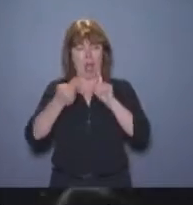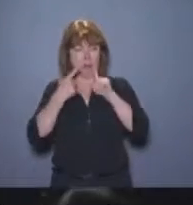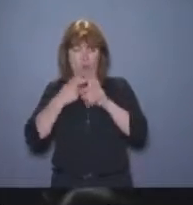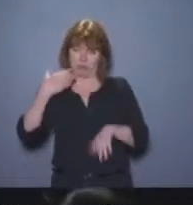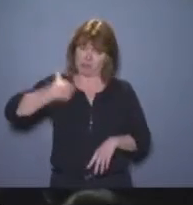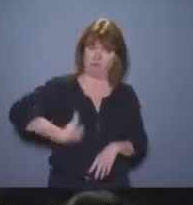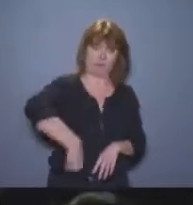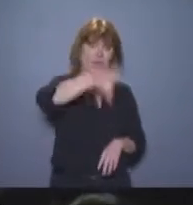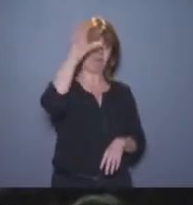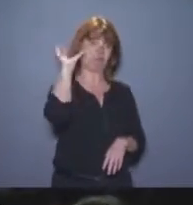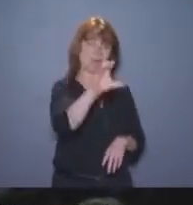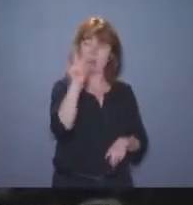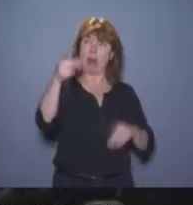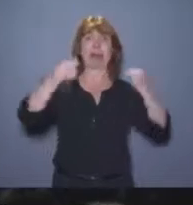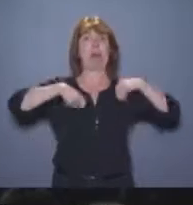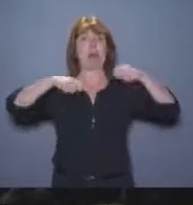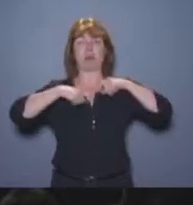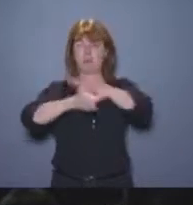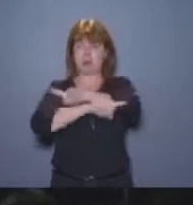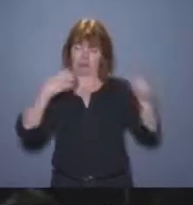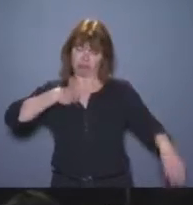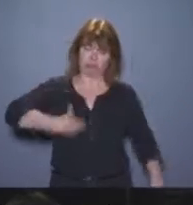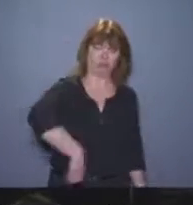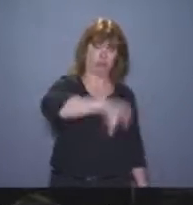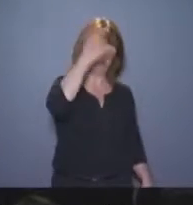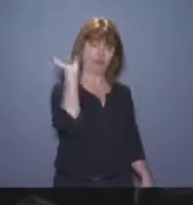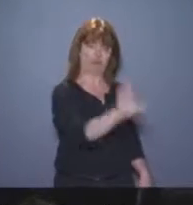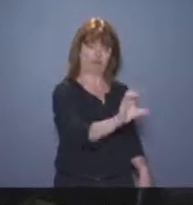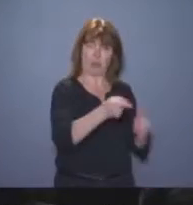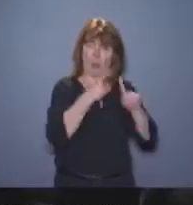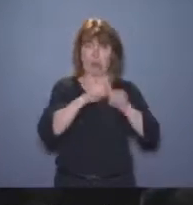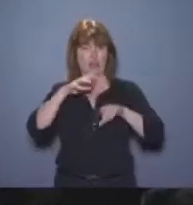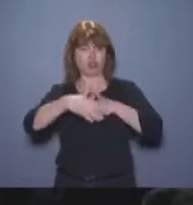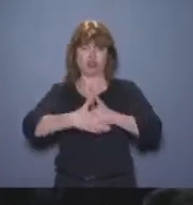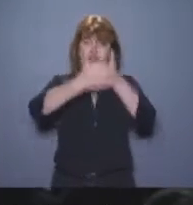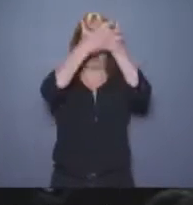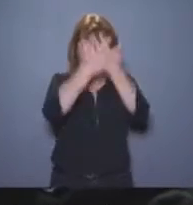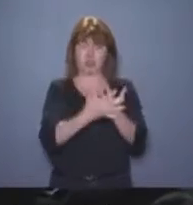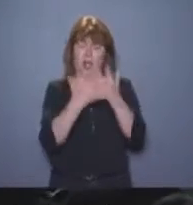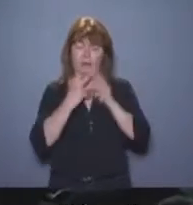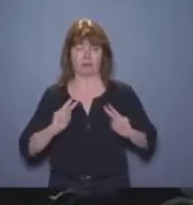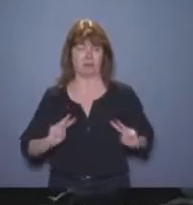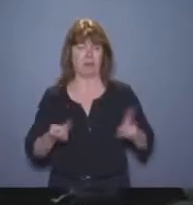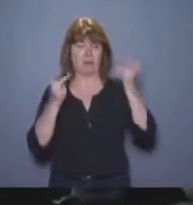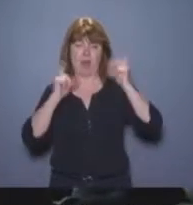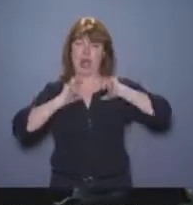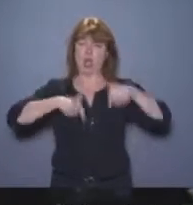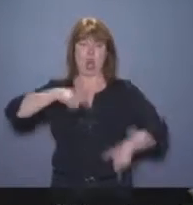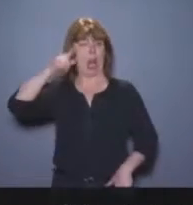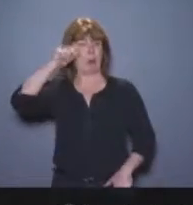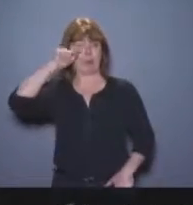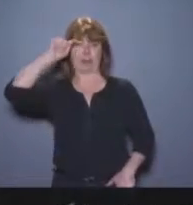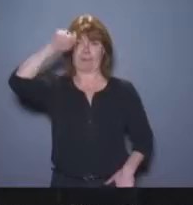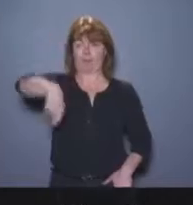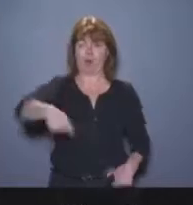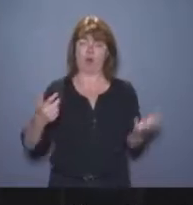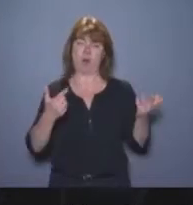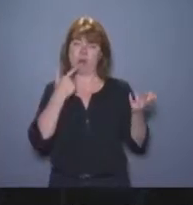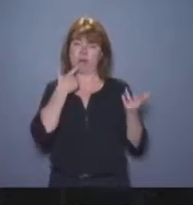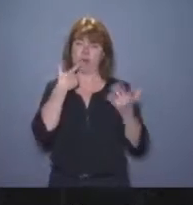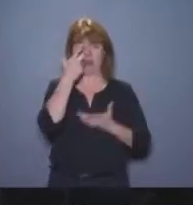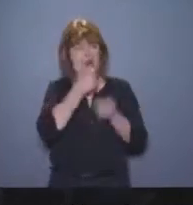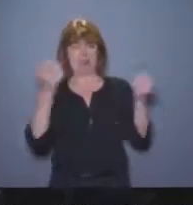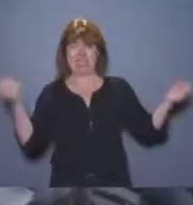scientifiques, et que pour tout ça, il faut des moyens. L'éducation est un investissement, pas une dépense, pas une